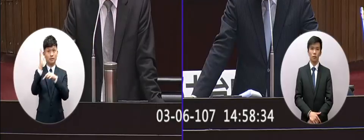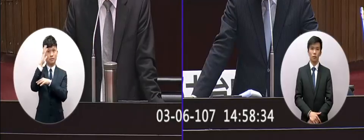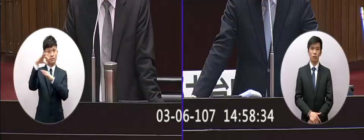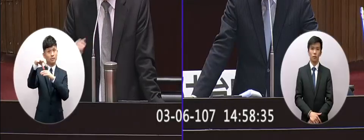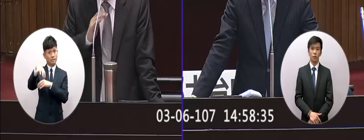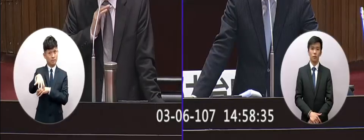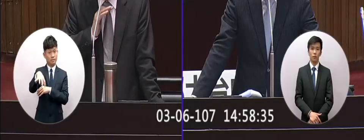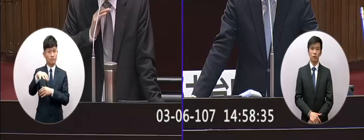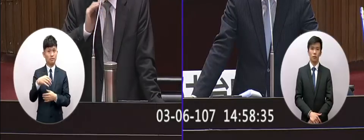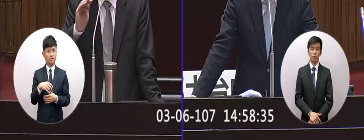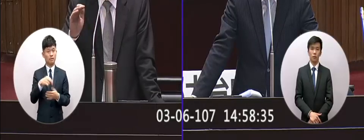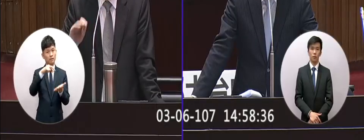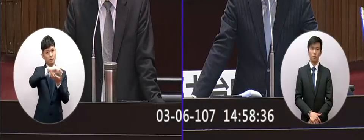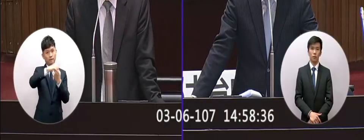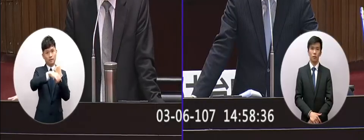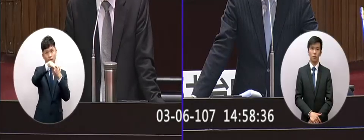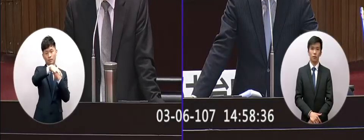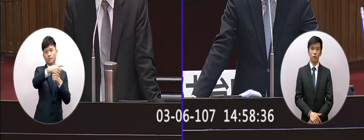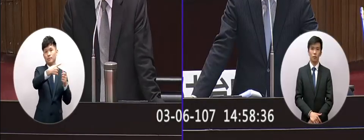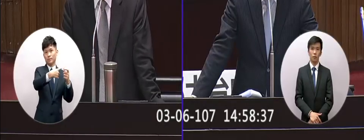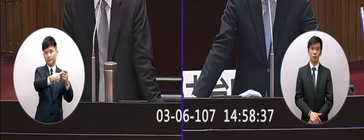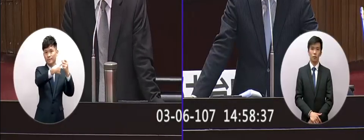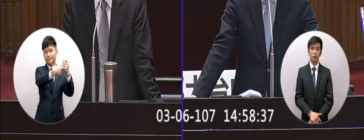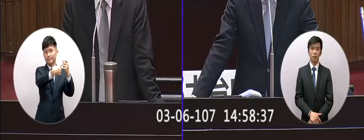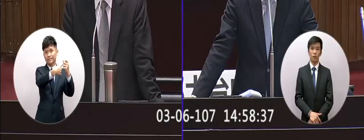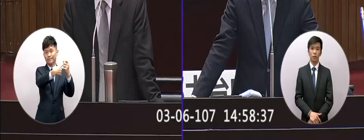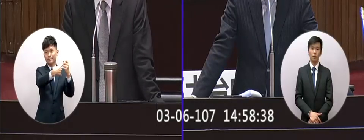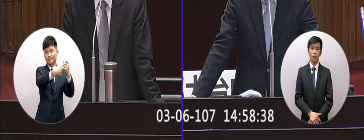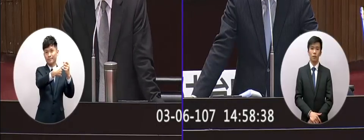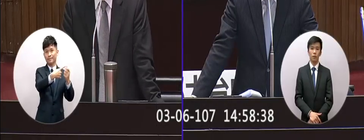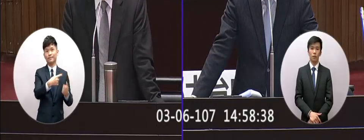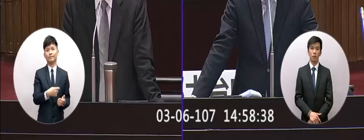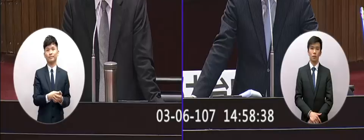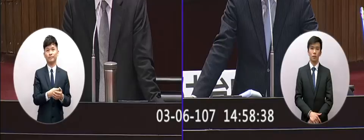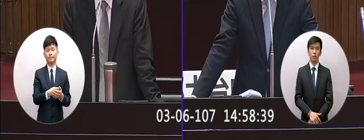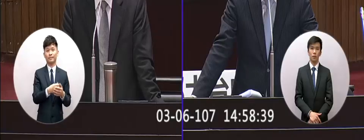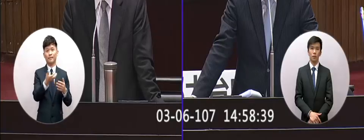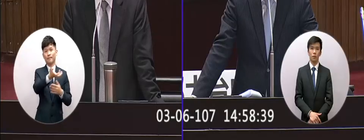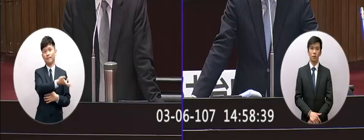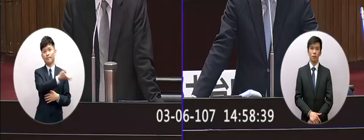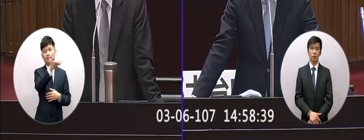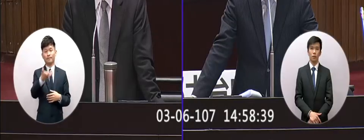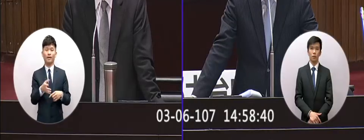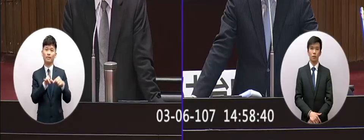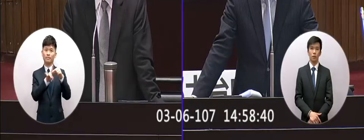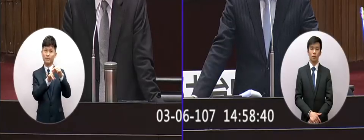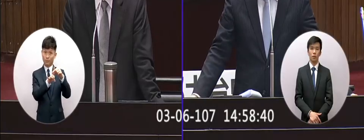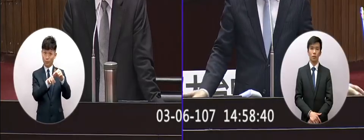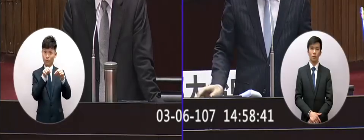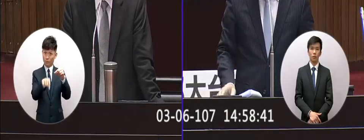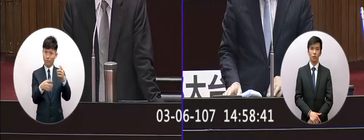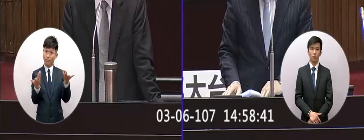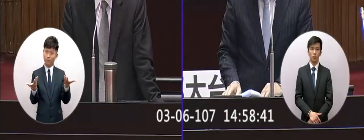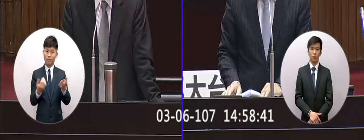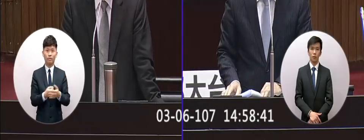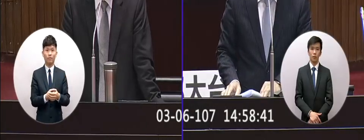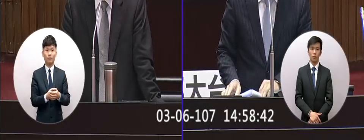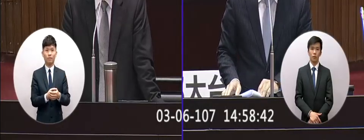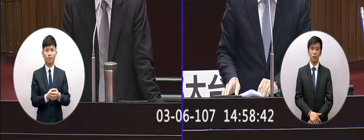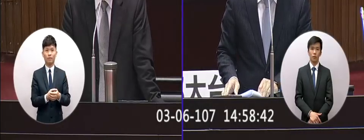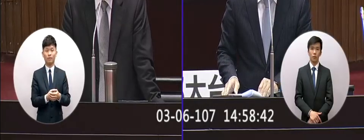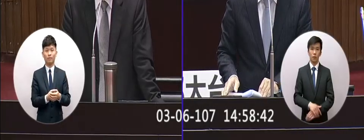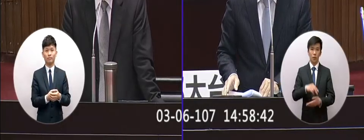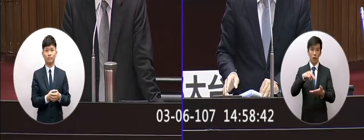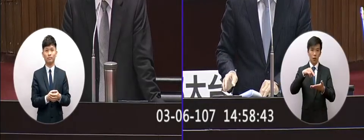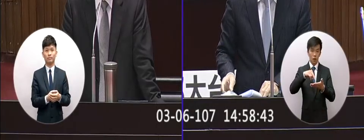政院，应该立法院是第一步了哈，到这个中部啊，看是台中啊，那 立法